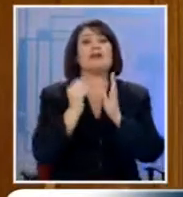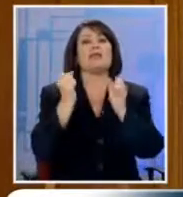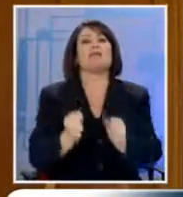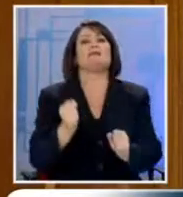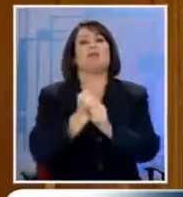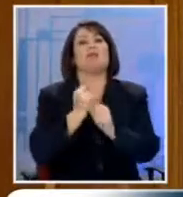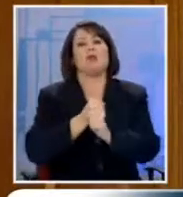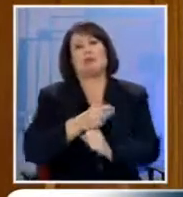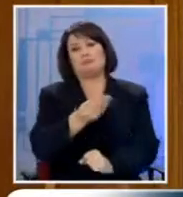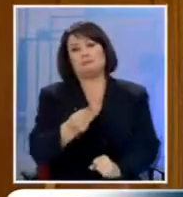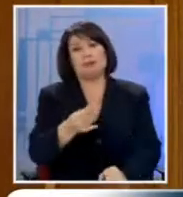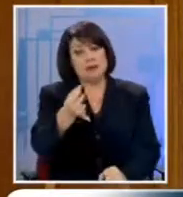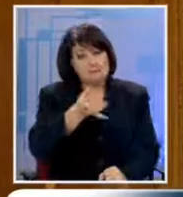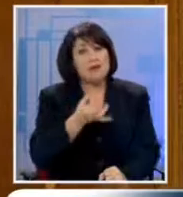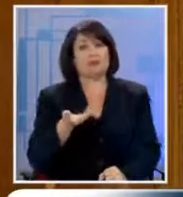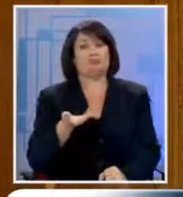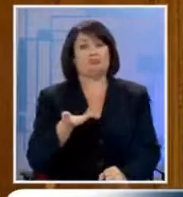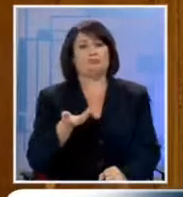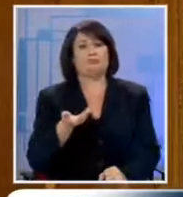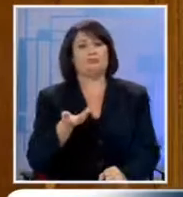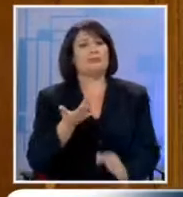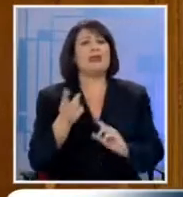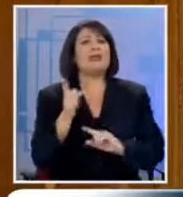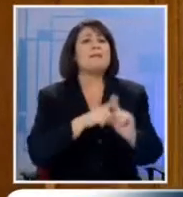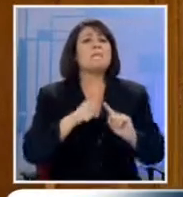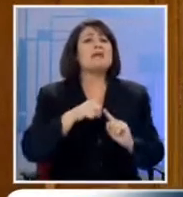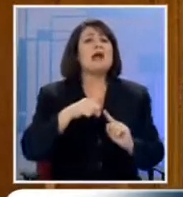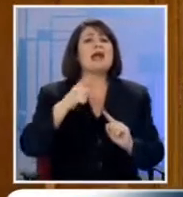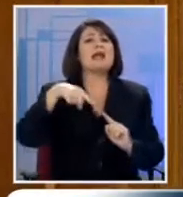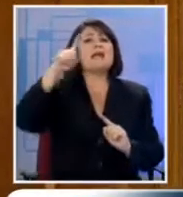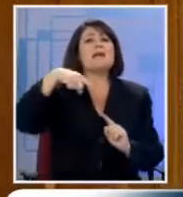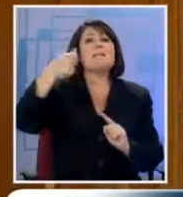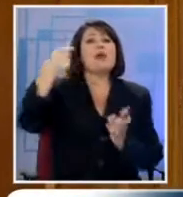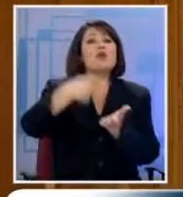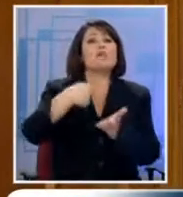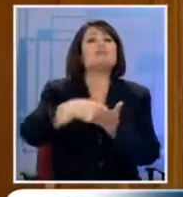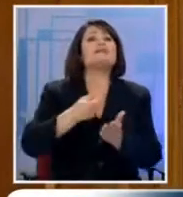εργασίας. Πείτε μας, κύριε Υπουργέ, με ποια ημερομίσθια και για πόσο.